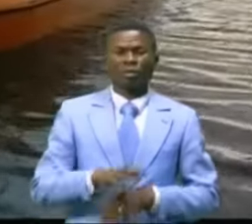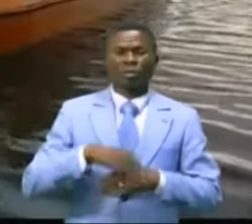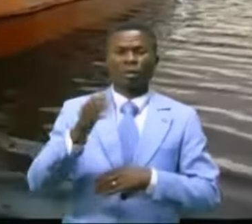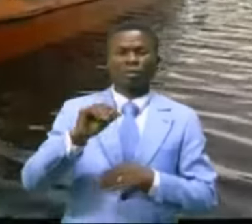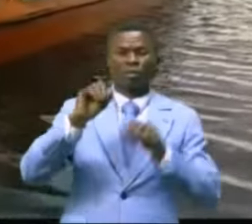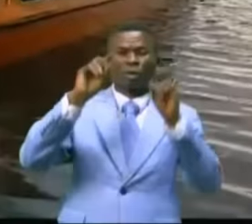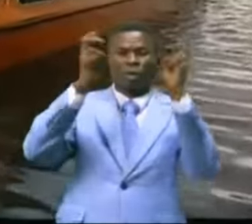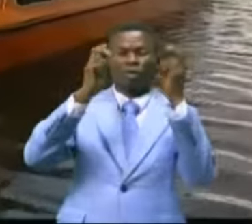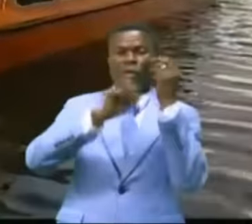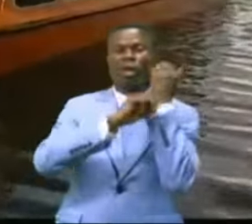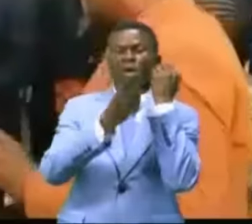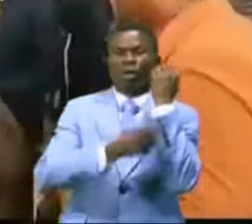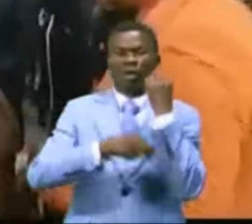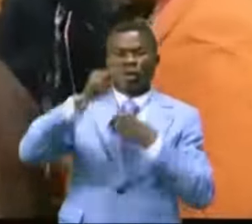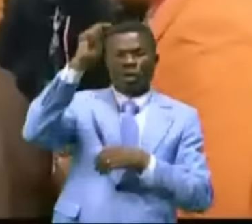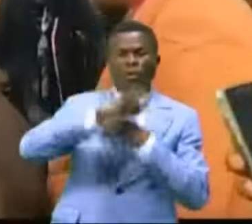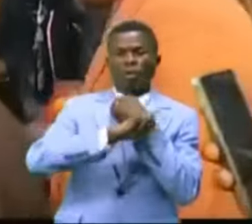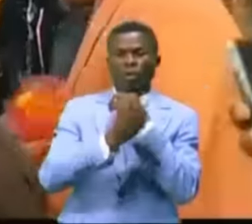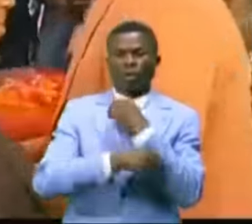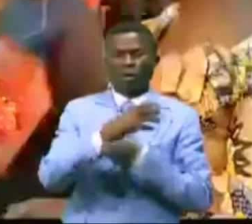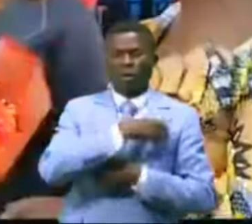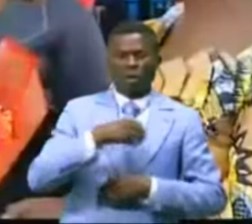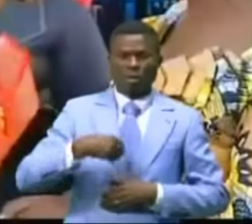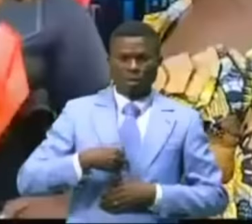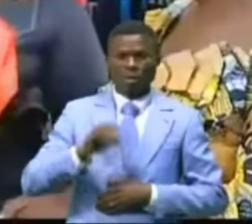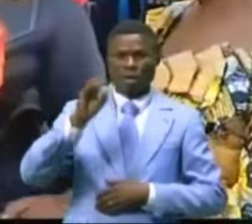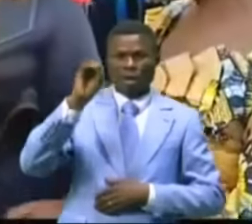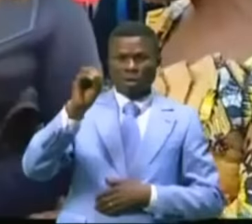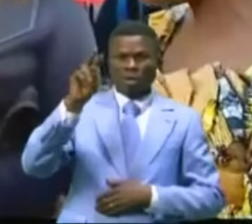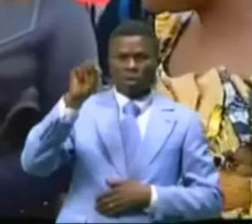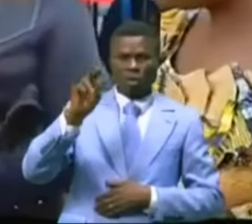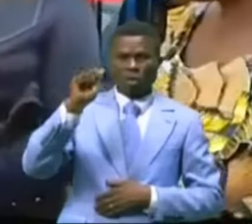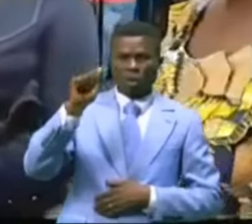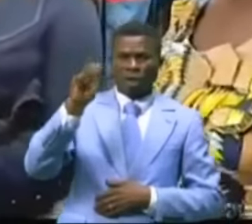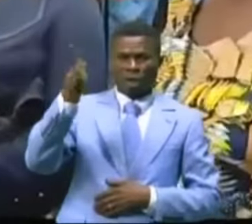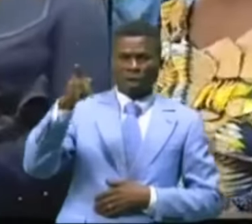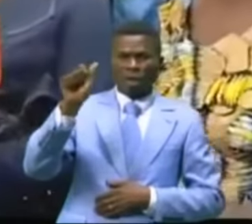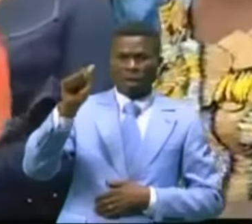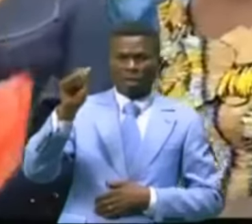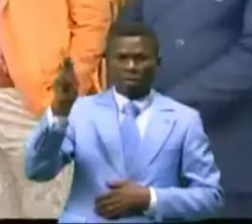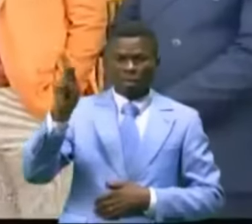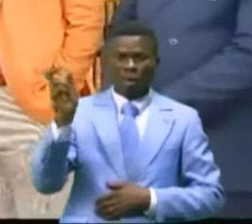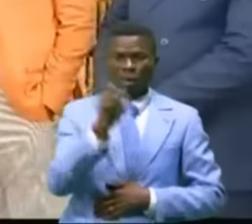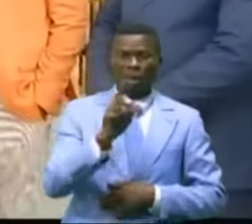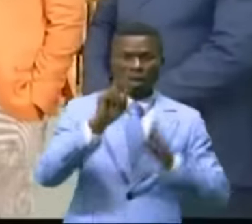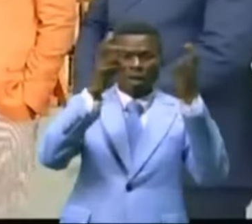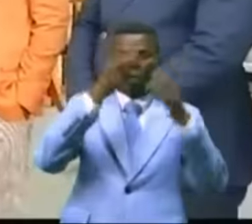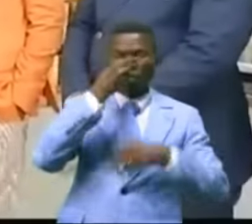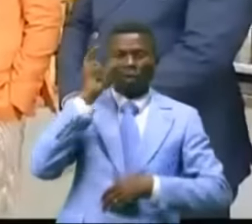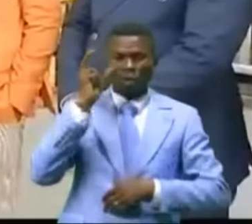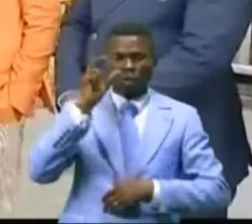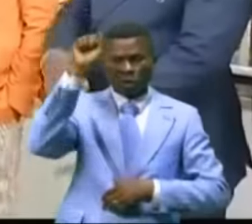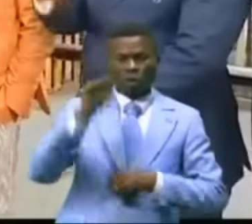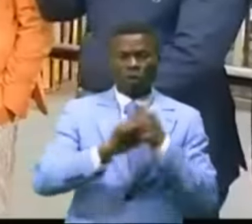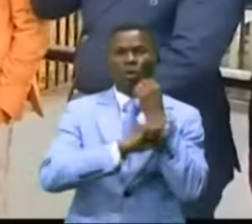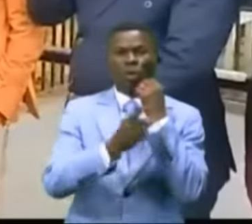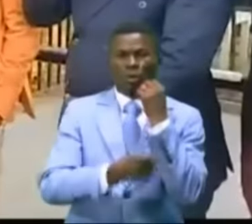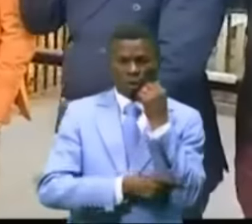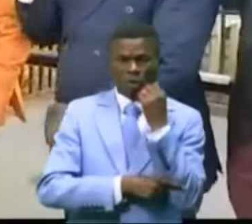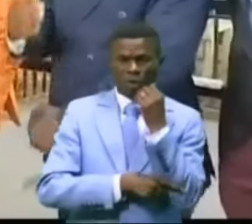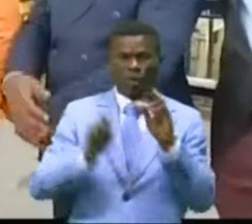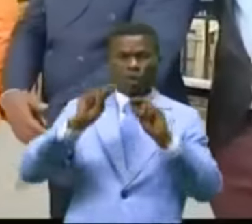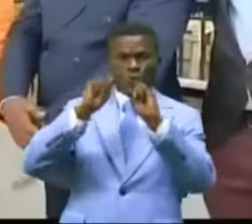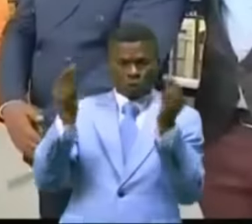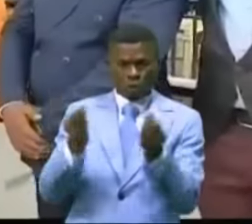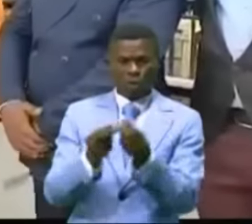Goma, dans le Nord Kivu, la directrice générale de l'ONAPAC, Mimi Monga Numbi, s'est rendue à Bukavu, capitale du Sud Kivu, où une